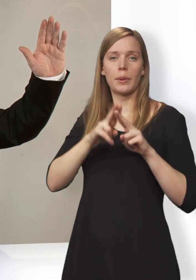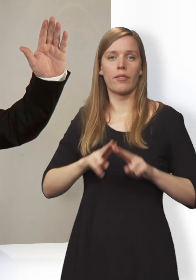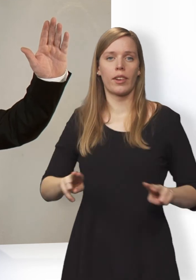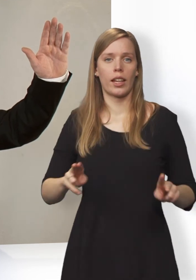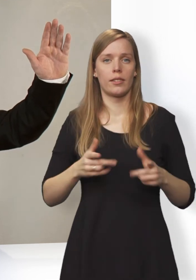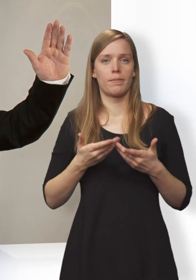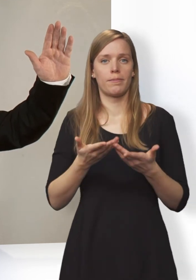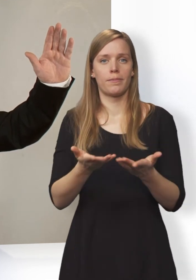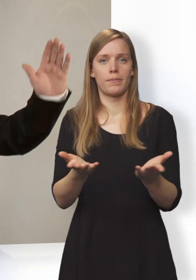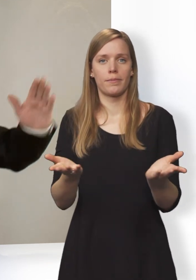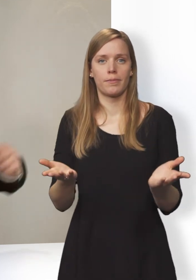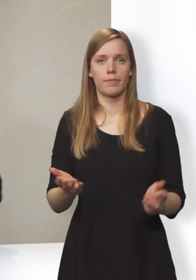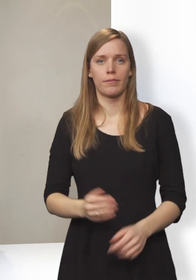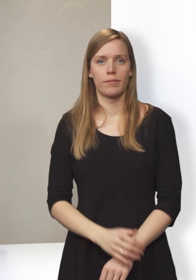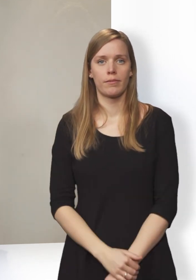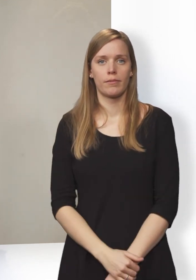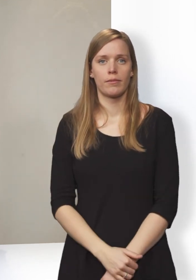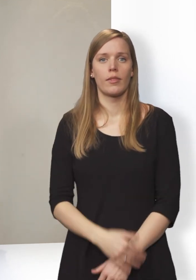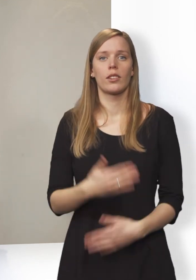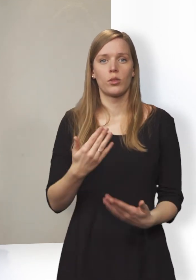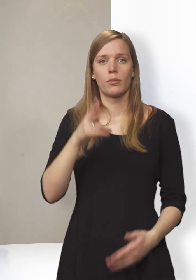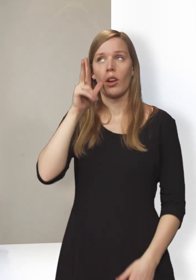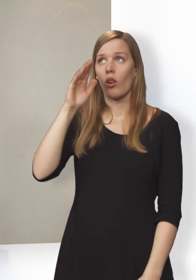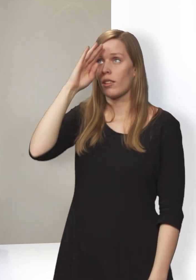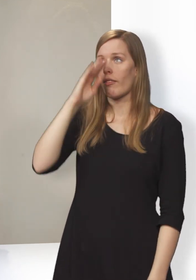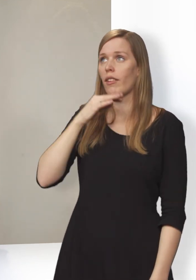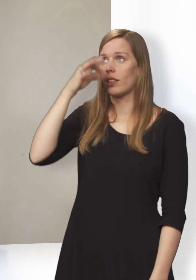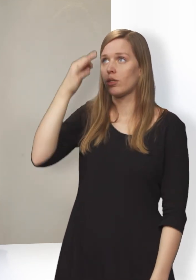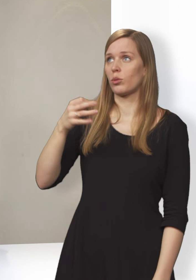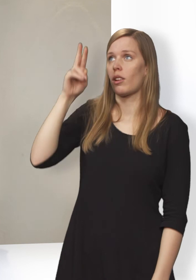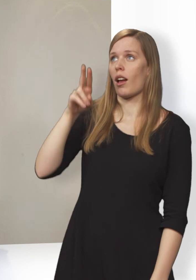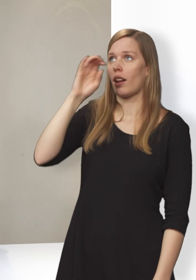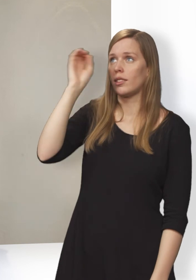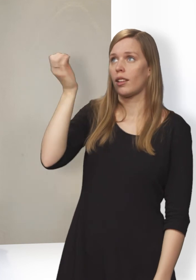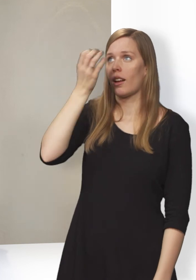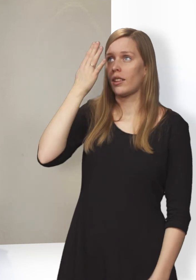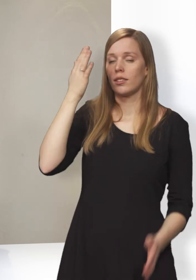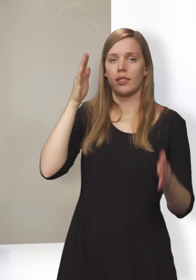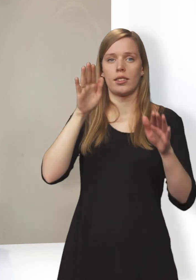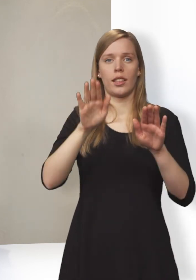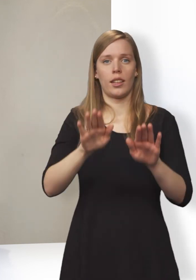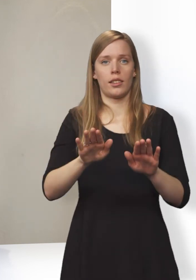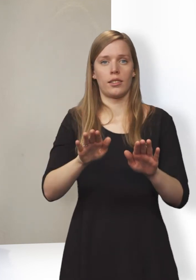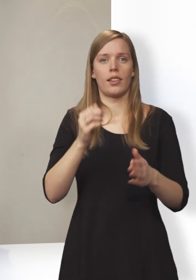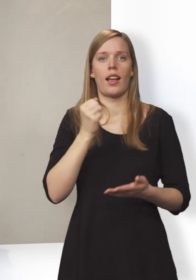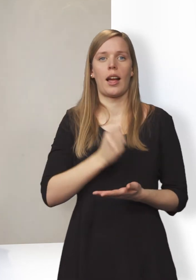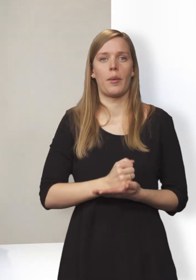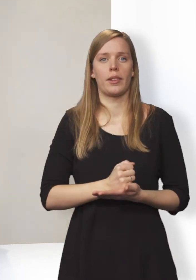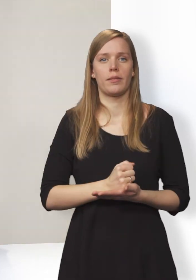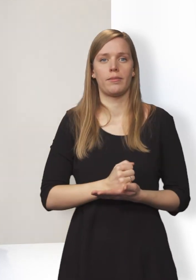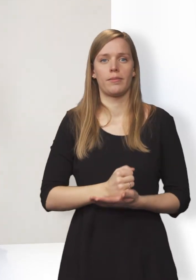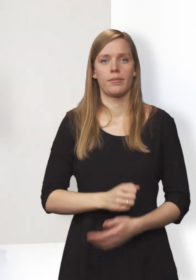frieden so segne dich gott der vater der sohn und der heilige geist armen